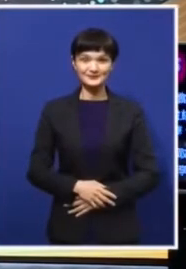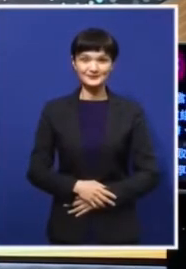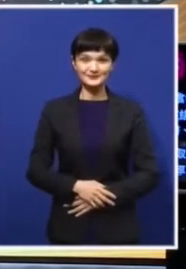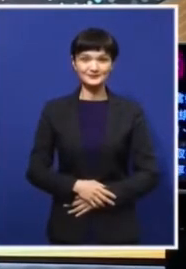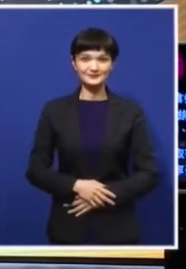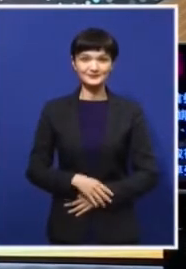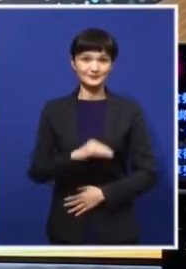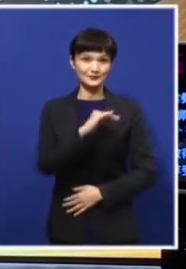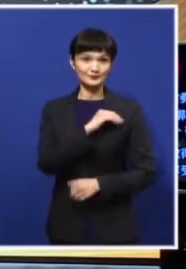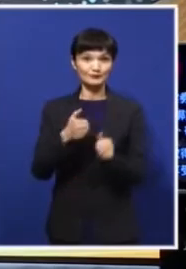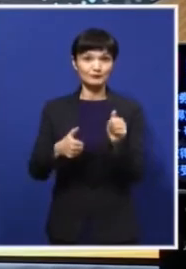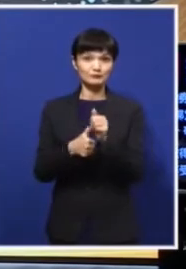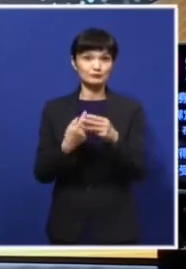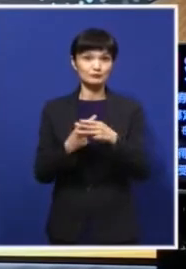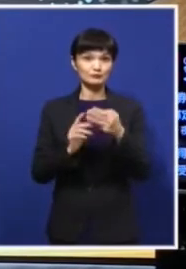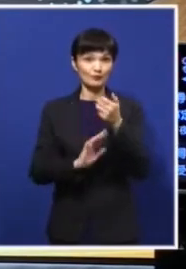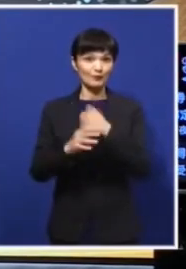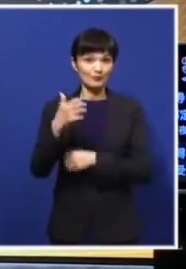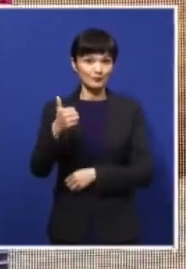副主委。